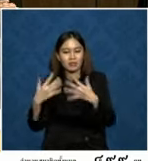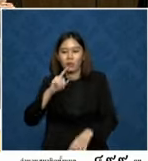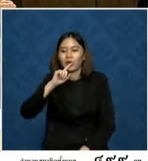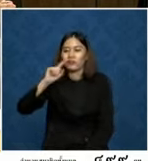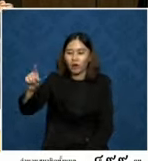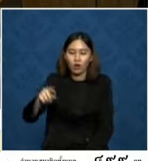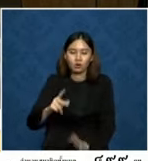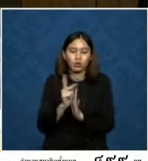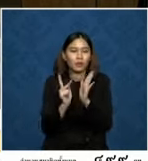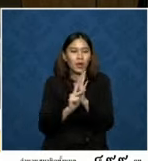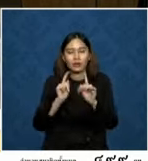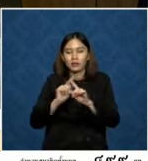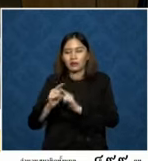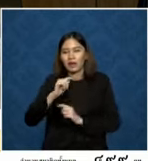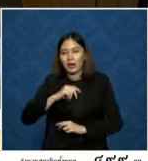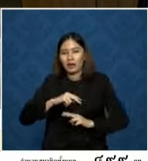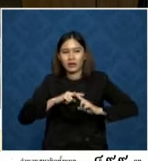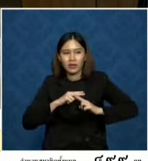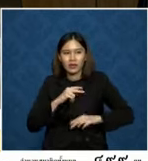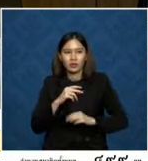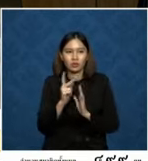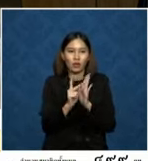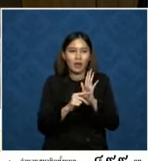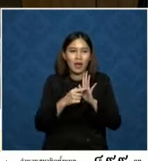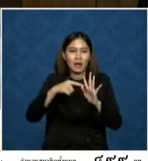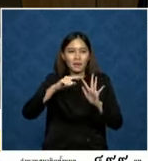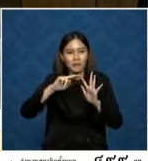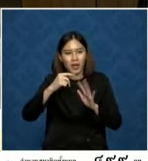ามเรื่องคดีแพ่งกันเองคดีแพ่งใช้เวลาปี2ปี3ปี